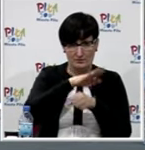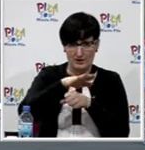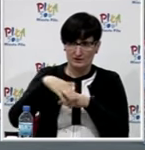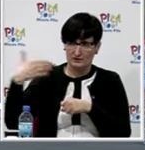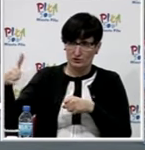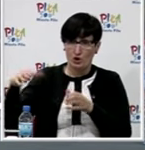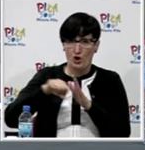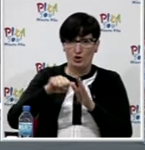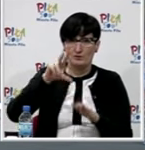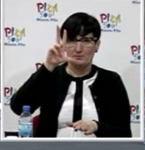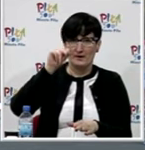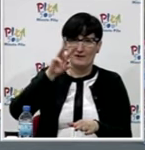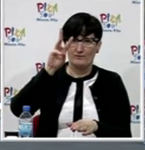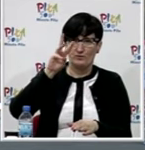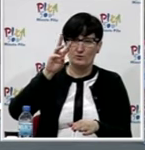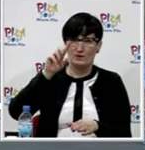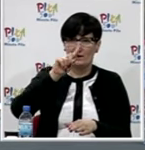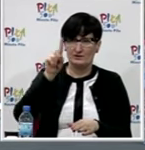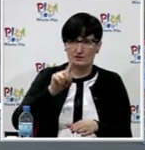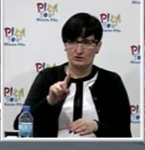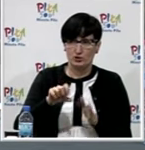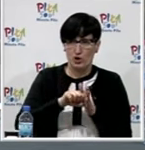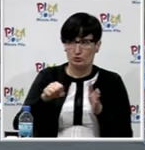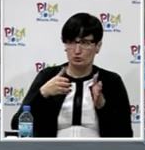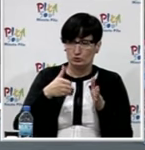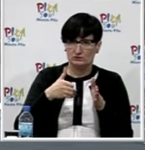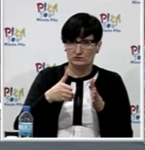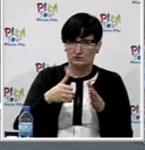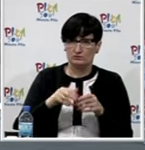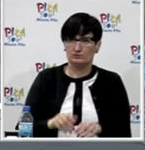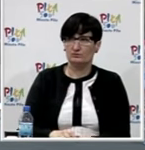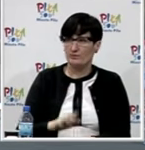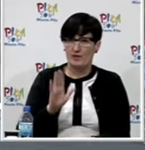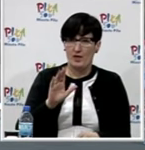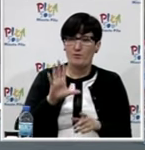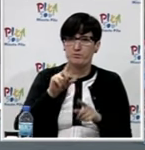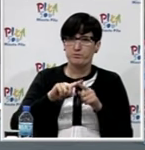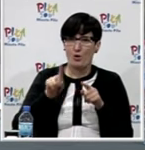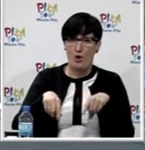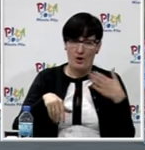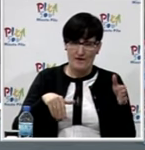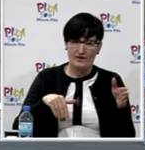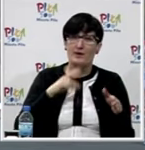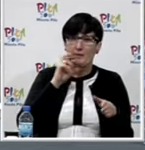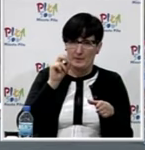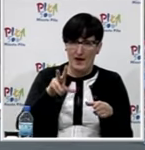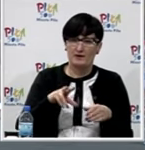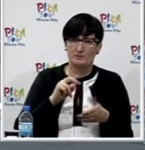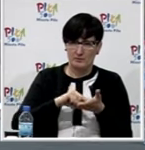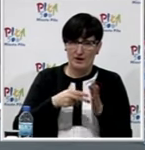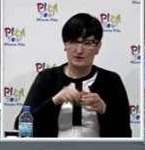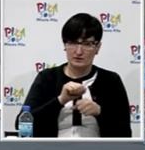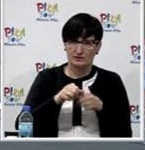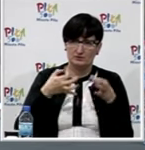strony PWSZ-u, patrząc od ulicy Bydgoskiej jadąc? Patrząc po lewej, oczywiście, że są przewidziane parkingi, oczywiście,